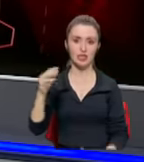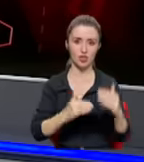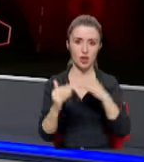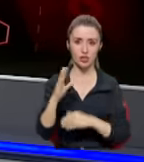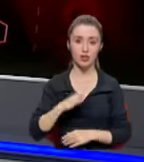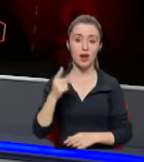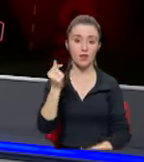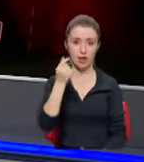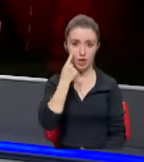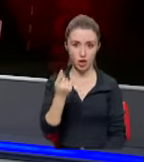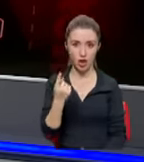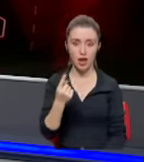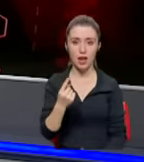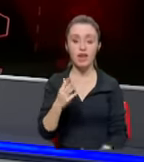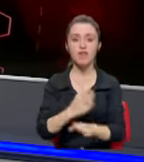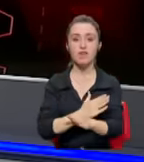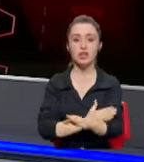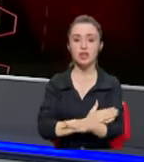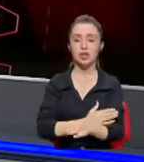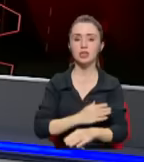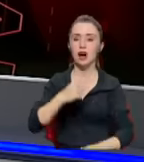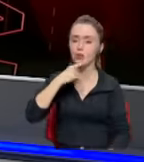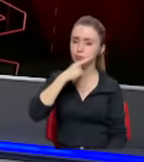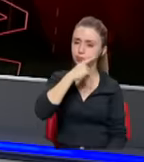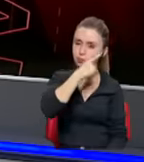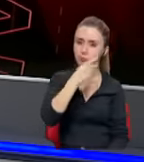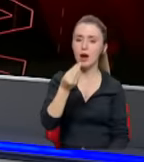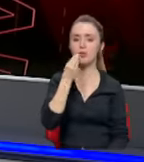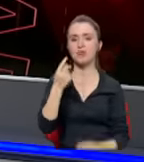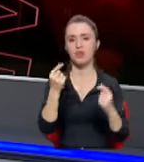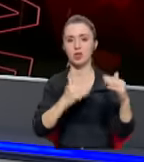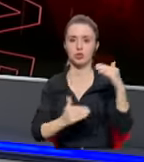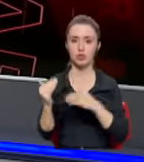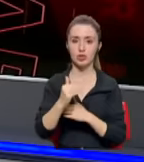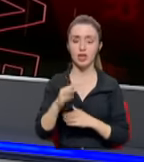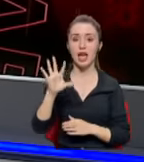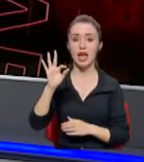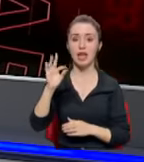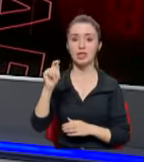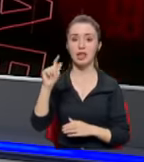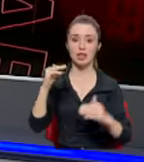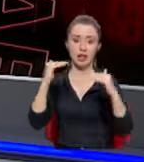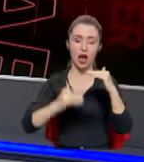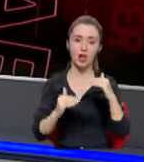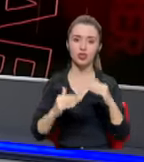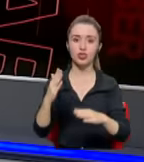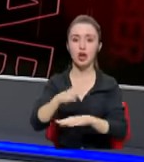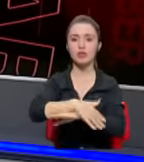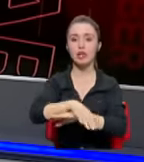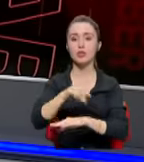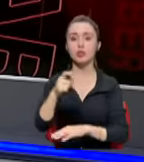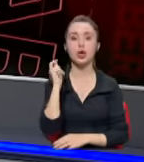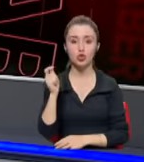artış var fiyatlarda Tüketiciyi En çok da gıda fiyatları zorluyor 50 liranın altında sebze bulmak zor